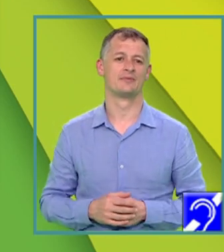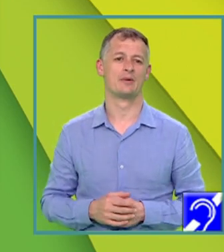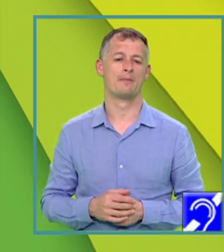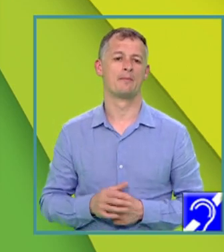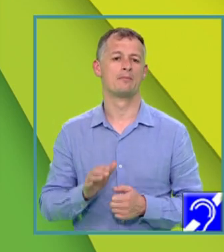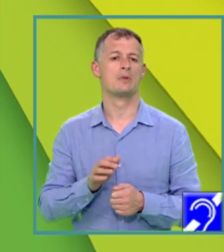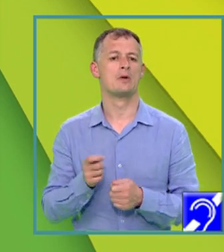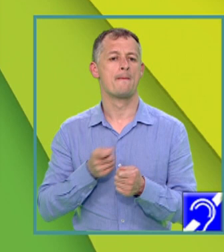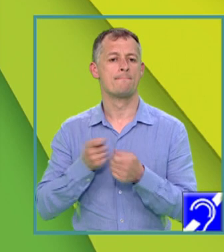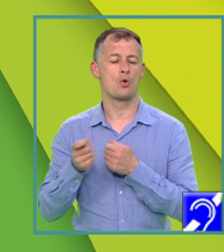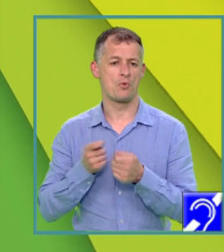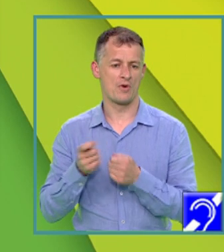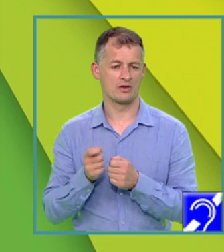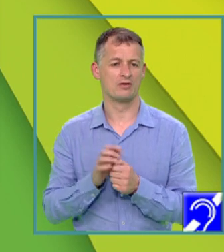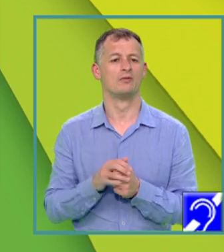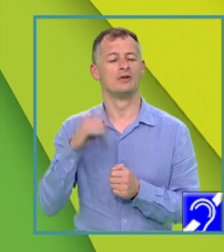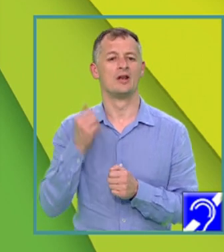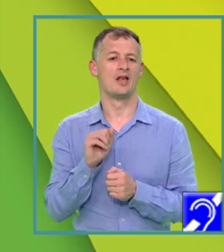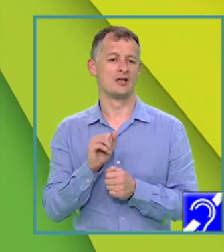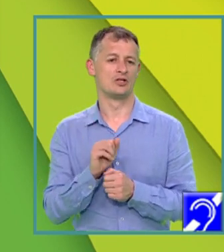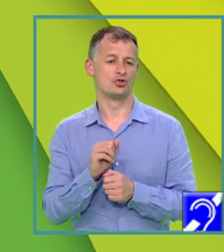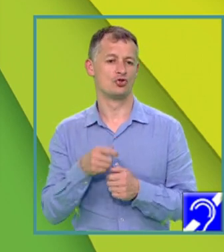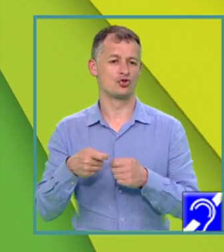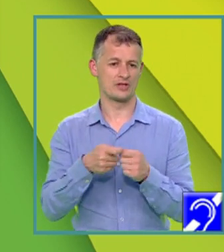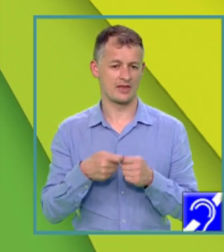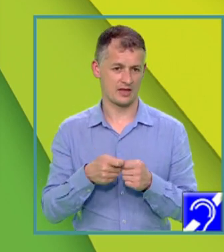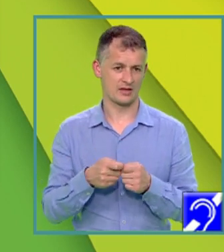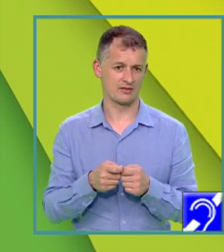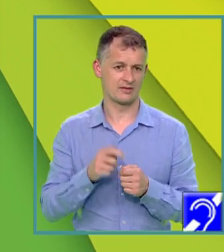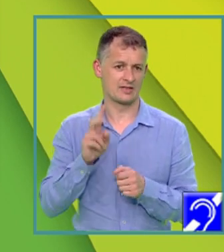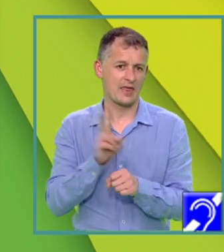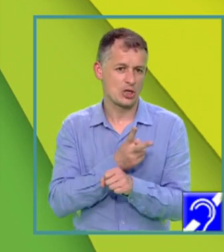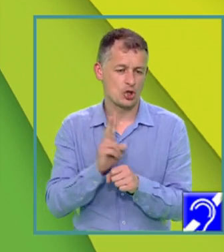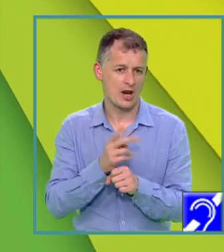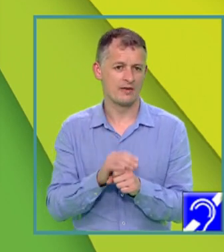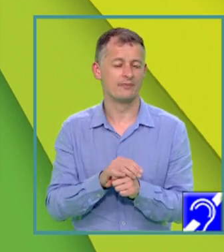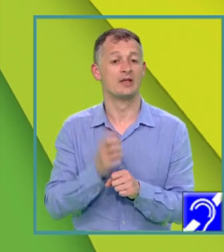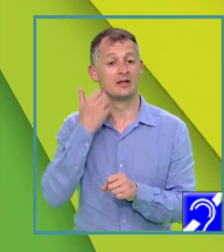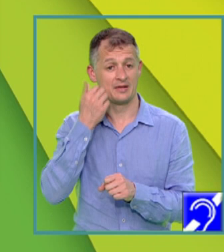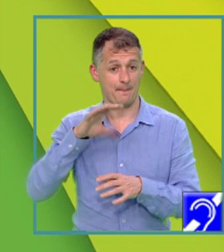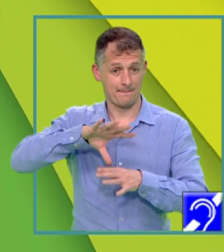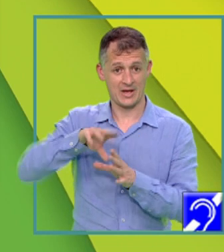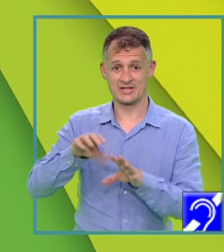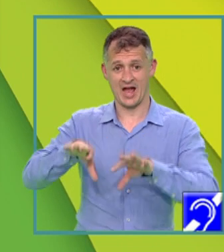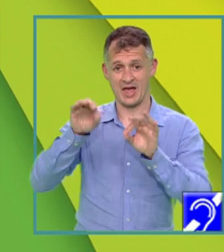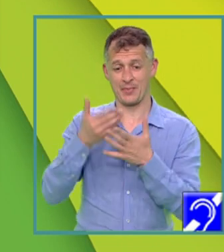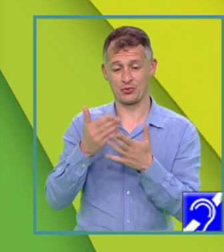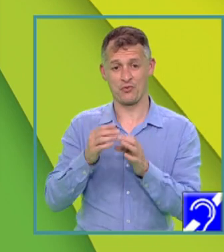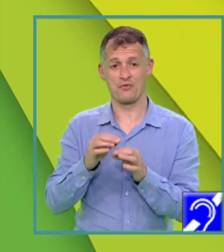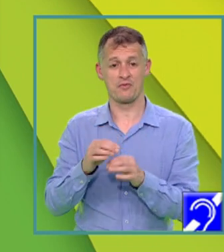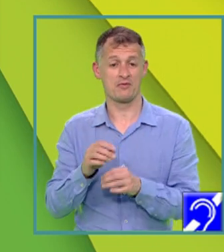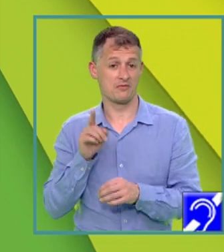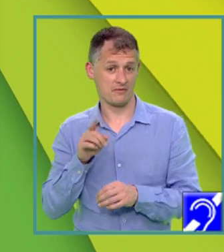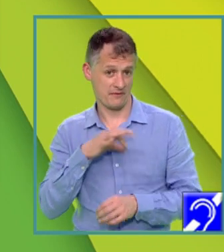promovate în cadrul societății tradiționale și vorbim despre aranjamentul familial, când părinții aleg pentru fiul, fiica lor